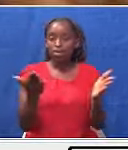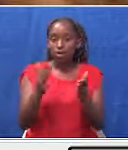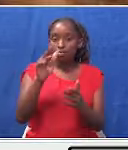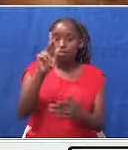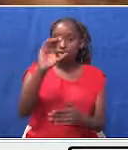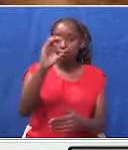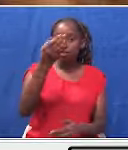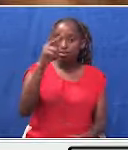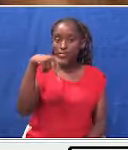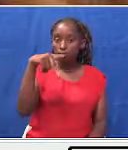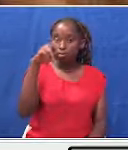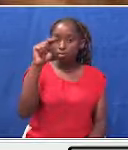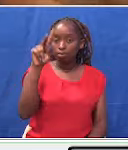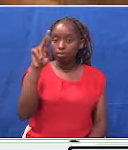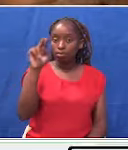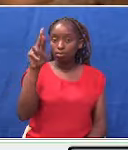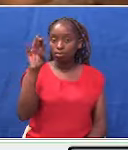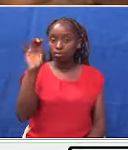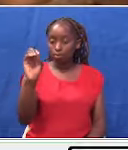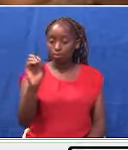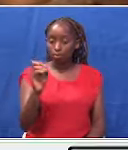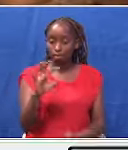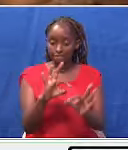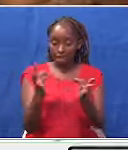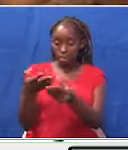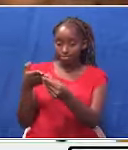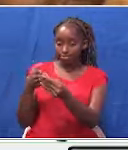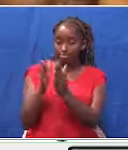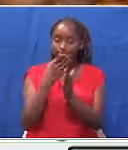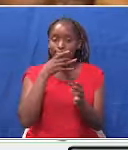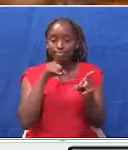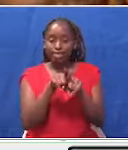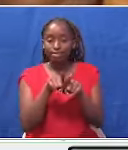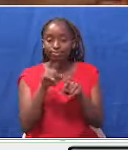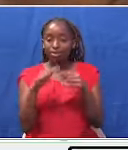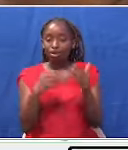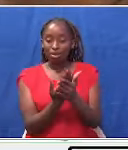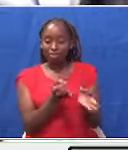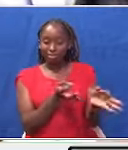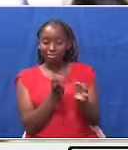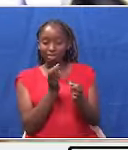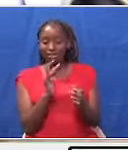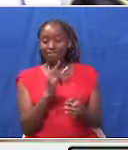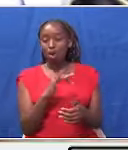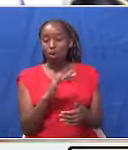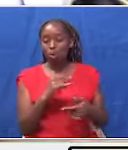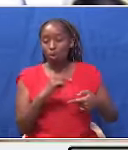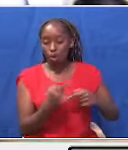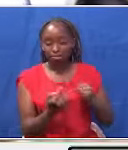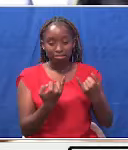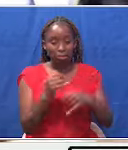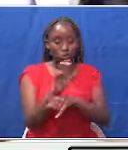kule Elgeyo Marakwet. Familia wakiongozwa na nduguye Walter Tubei wakieleza machungu ya kumtafuta mpendwa